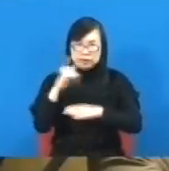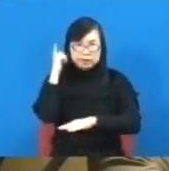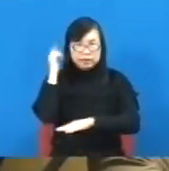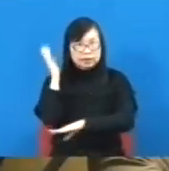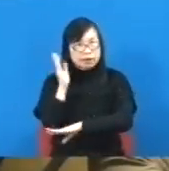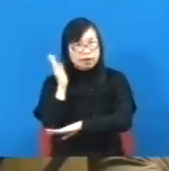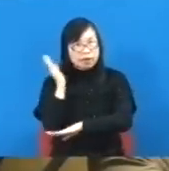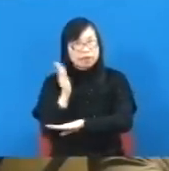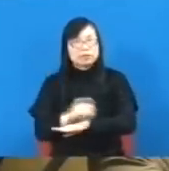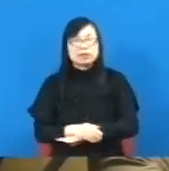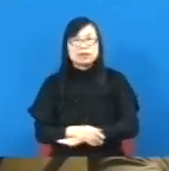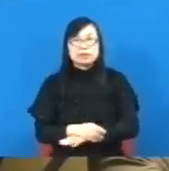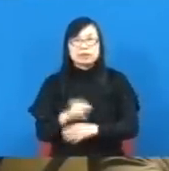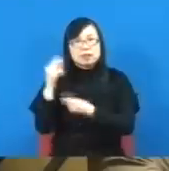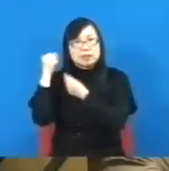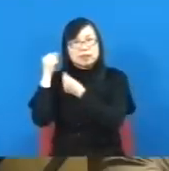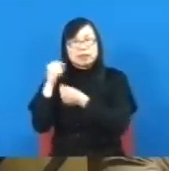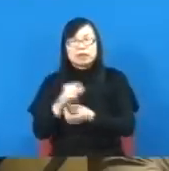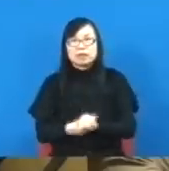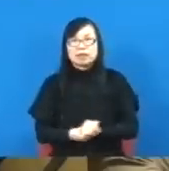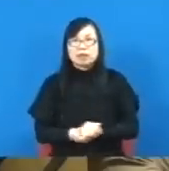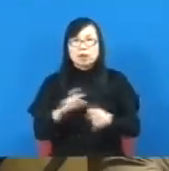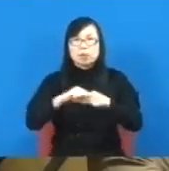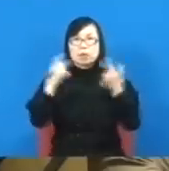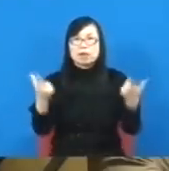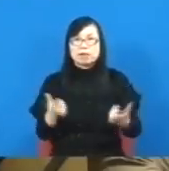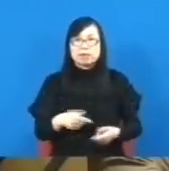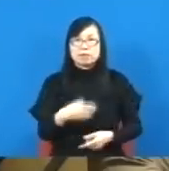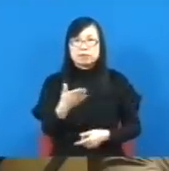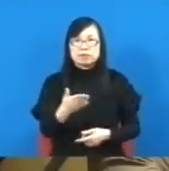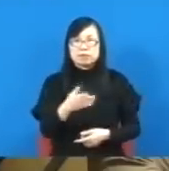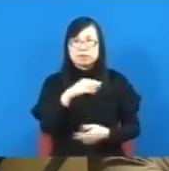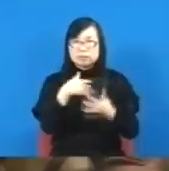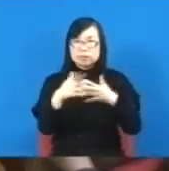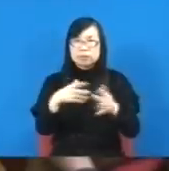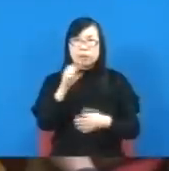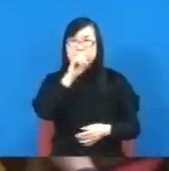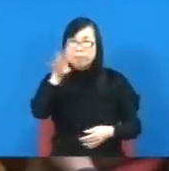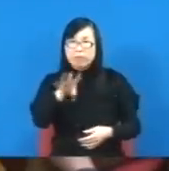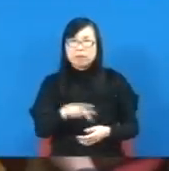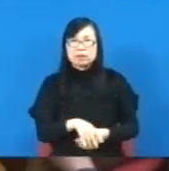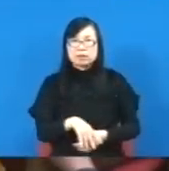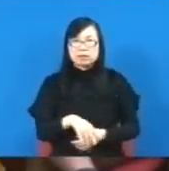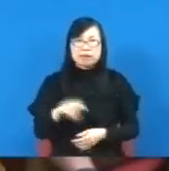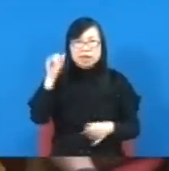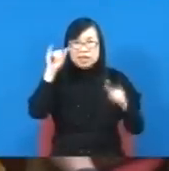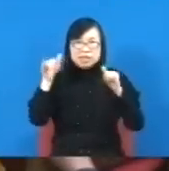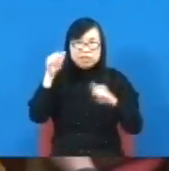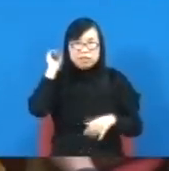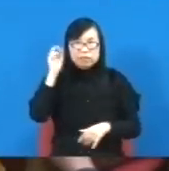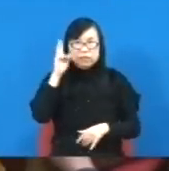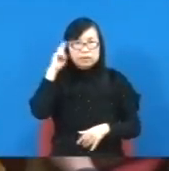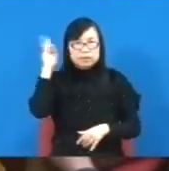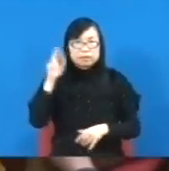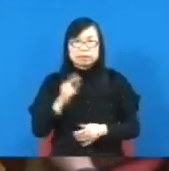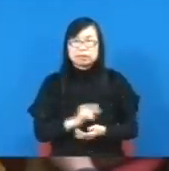嗰陣時有。 咪咯。 就嗰陣時，唔係關你咩事嗰個啊嘛？係嘛？ 我咪邊有冚啫？我問佢嘢，佢就要發爛渣啦。 我